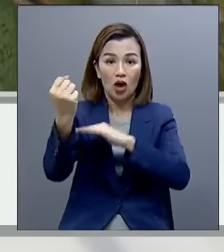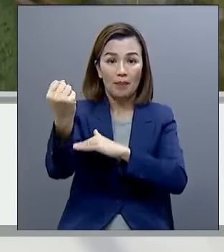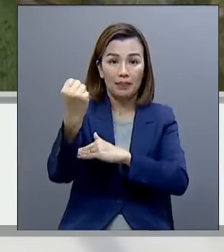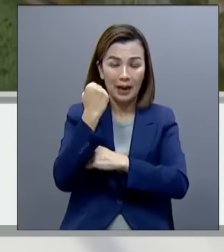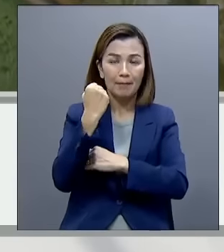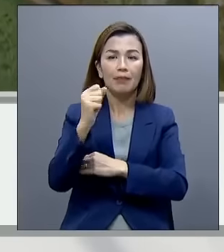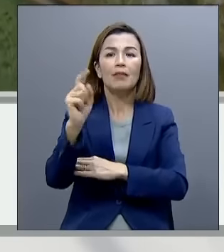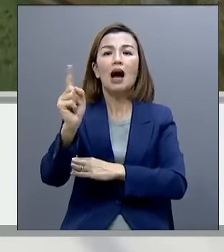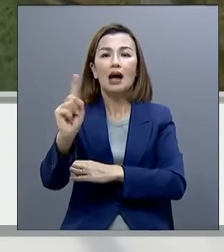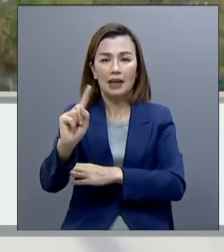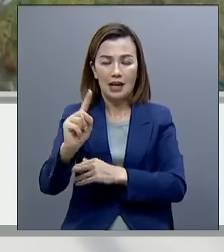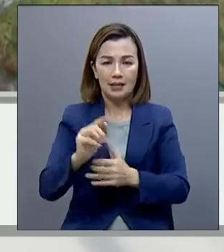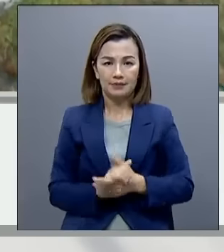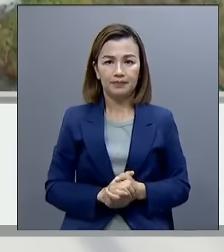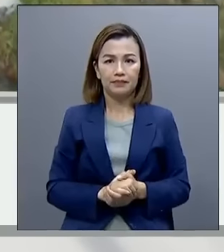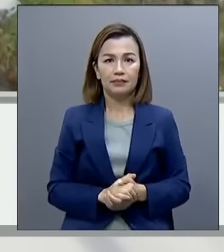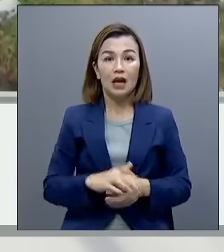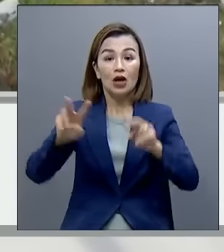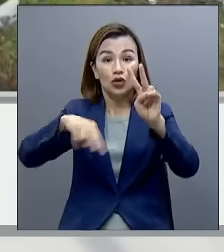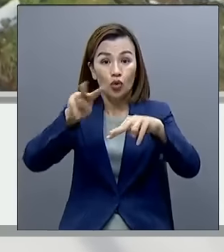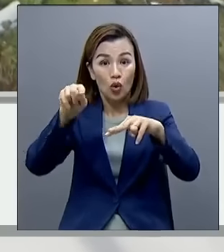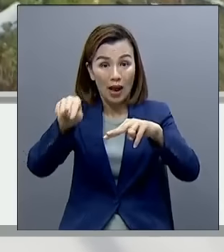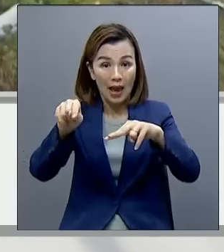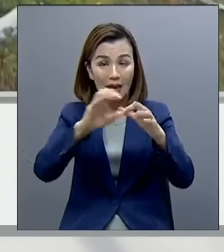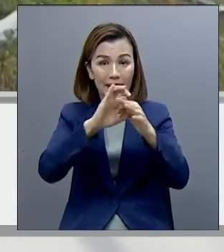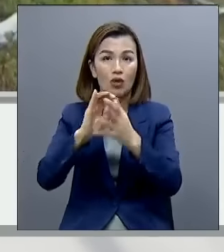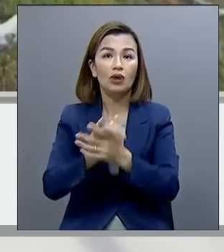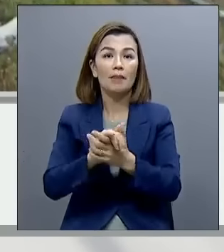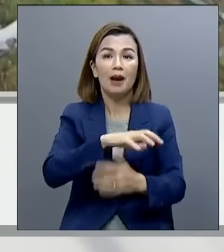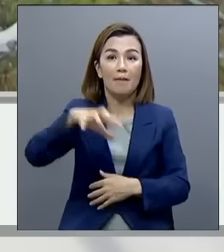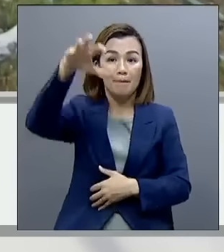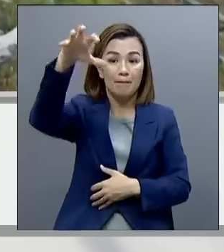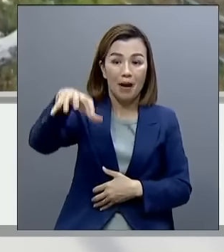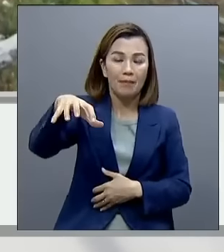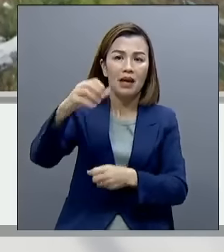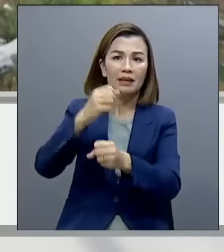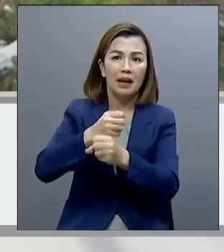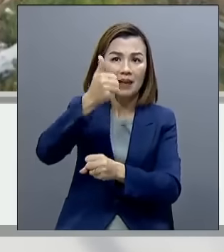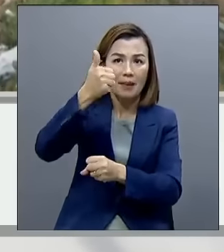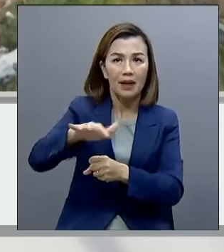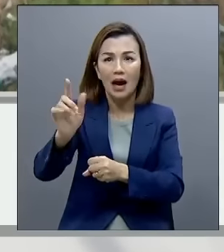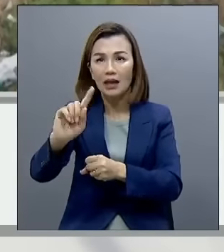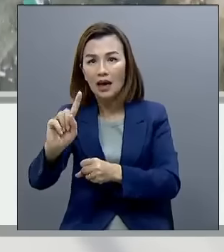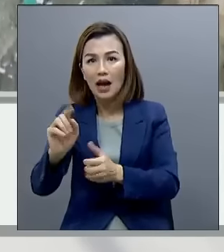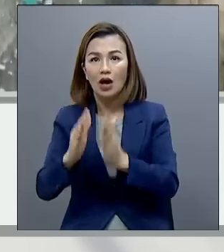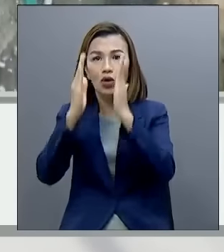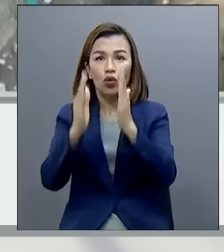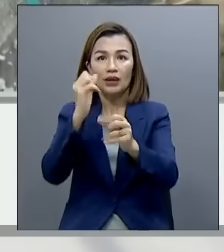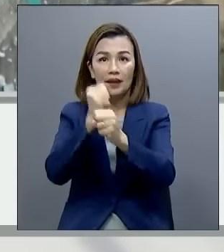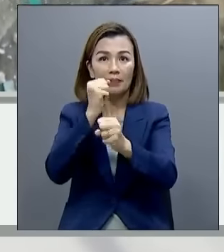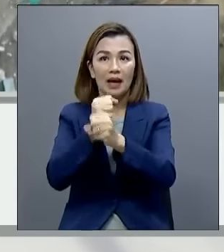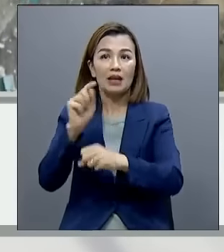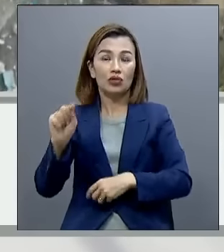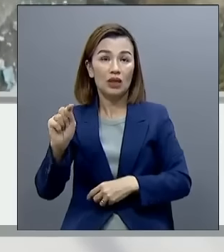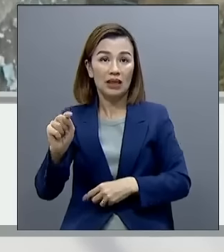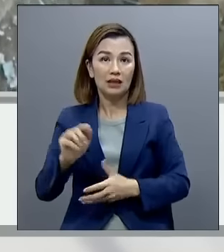ค่ไหนการจะเข้าไปดูแลสถานประกอบการลักษณะนี้เนี่ยทำได้มากน้อยแค่ไหนคนงานที่เข้ามาทำงานเป็น